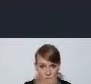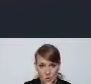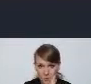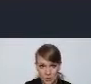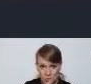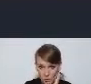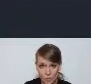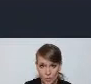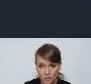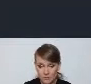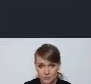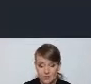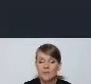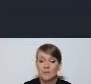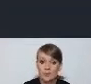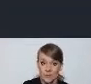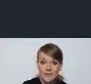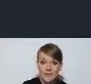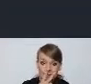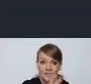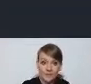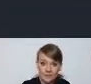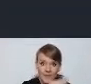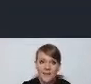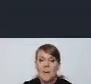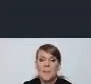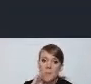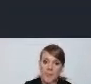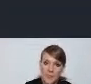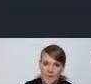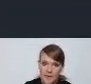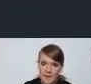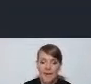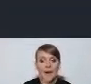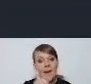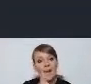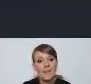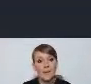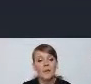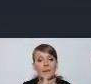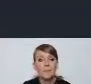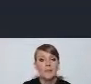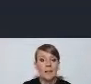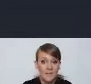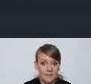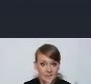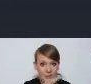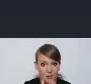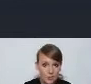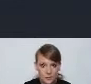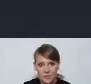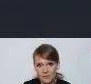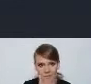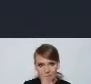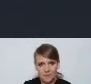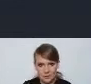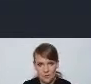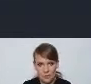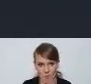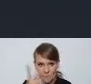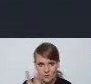więc dominują te rzeczy małe. No ale proszę Państwa, jeżeli miałyby to robić gminy wiejskie, no to przecież nie będą robić przedsięwzięć powyżej 100